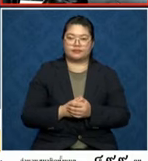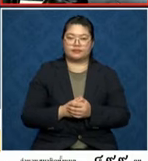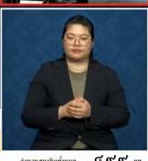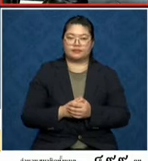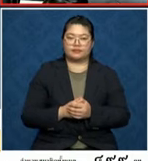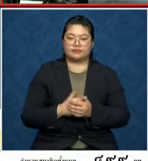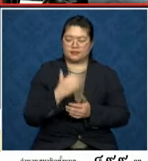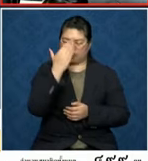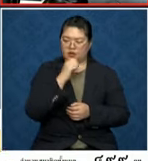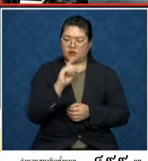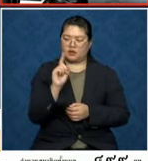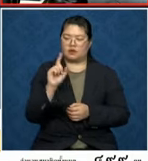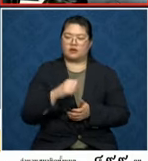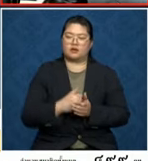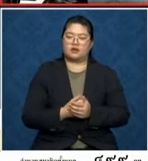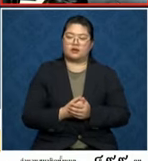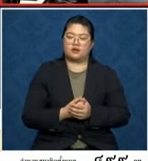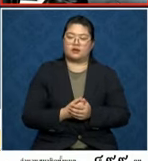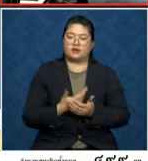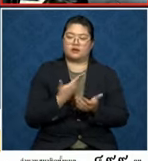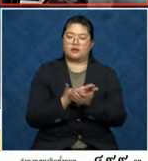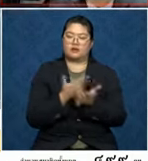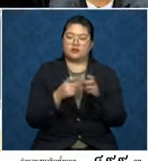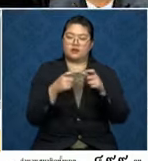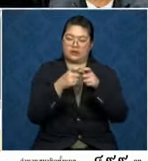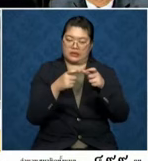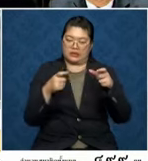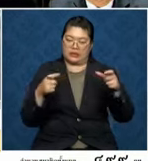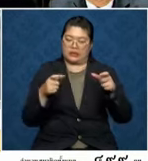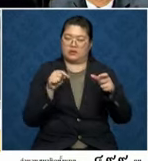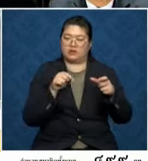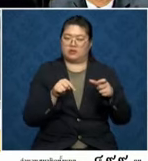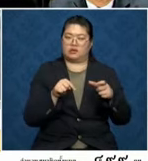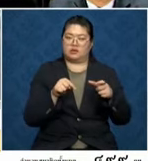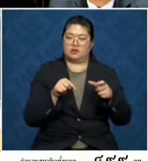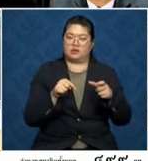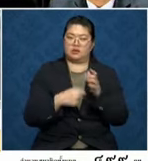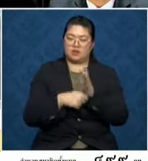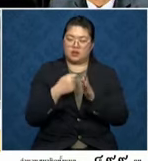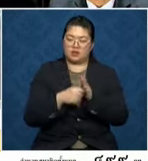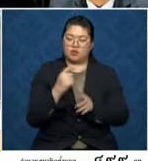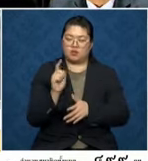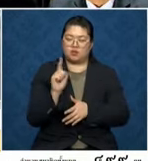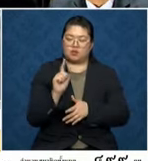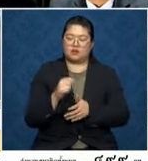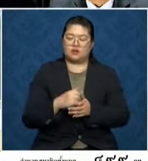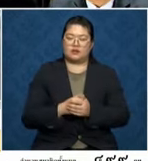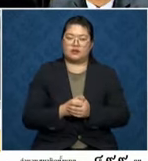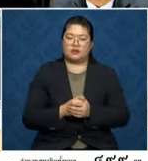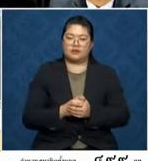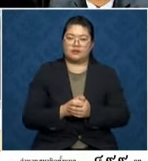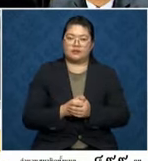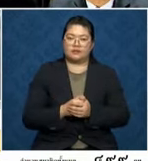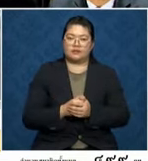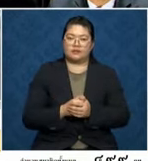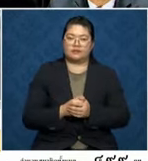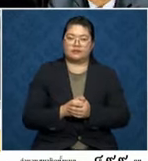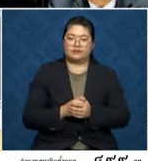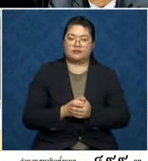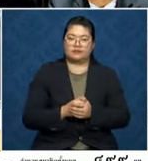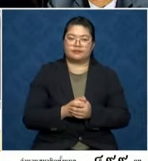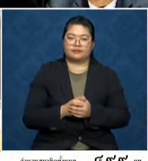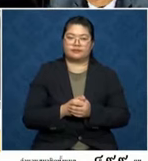เนื่องจากว่าการใช้เช็คนะครับเป็นเหตุผลหนึ่งที่เราทราบ